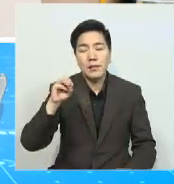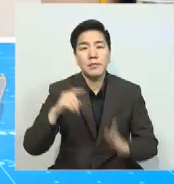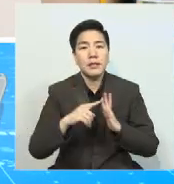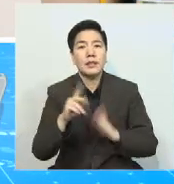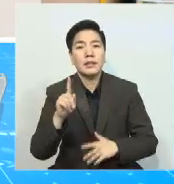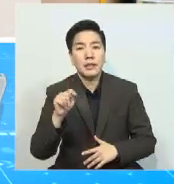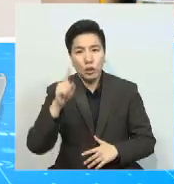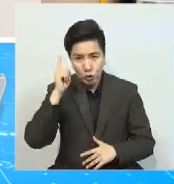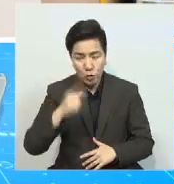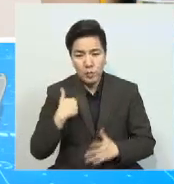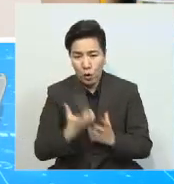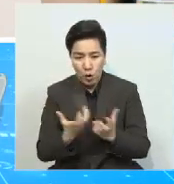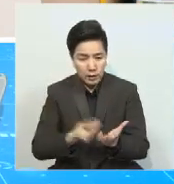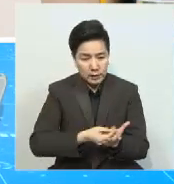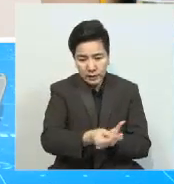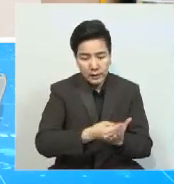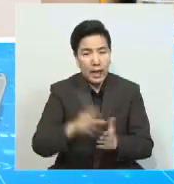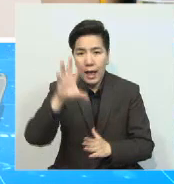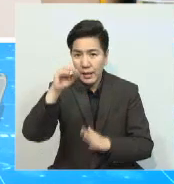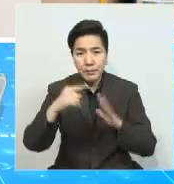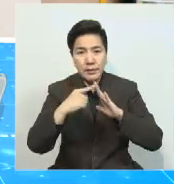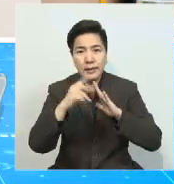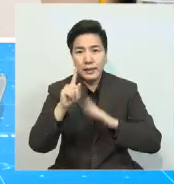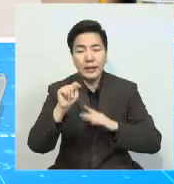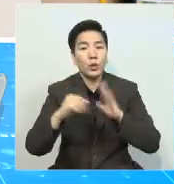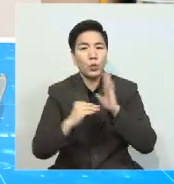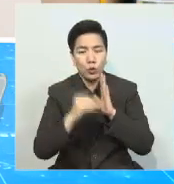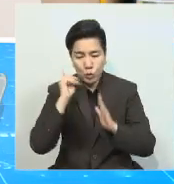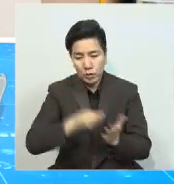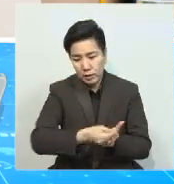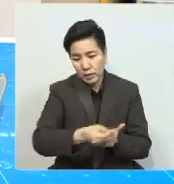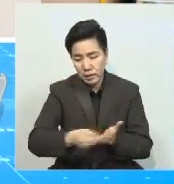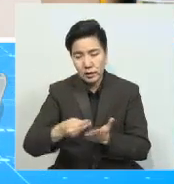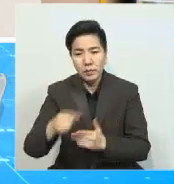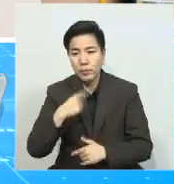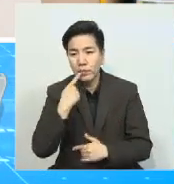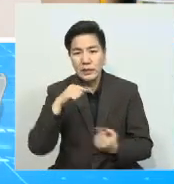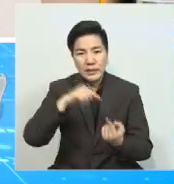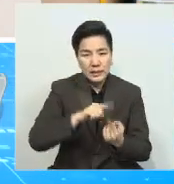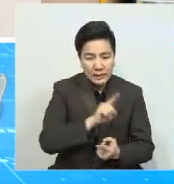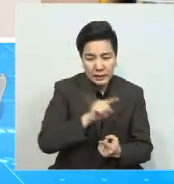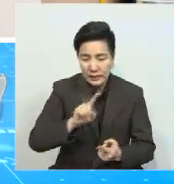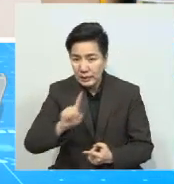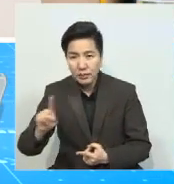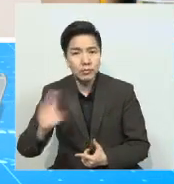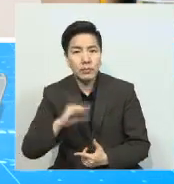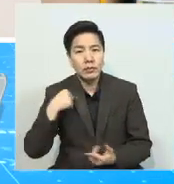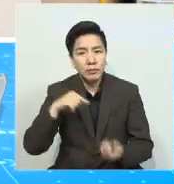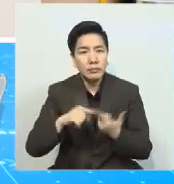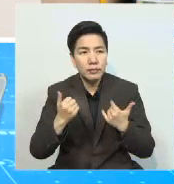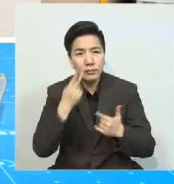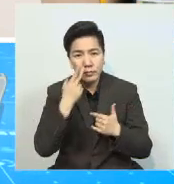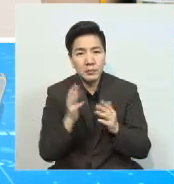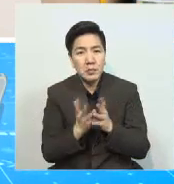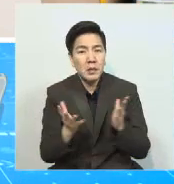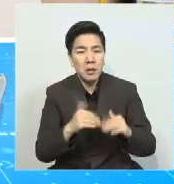ต้องมีสิ่งเหล่านี้แจกจ่ายพี่น้องประชาชนก็คือหน้ากากนะครับเพราะฉะนั้นเราจะไม่ระบุว่าเขตใดเขตหนึ่งเพราะว่าแต่ละเขตมันก็มีป